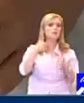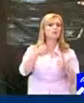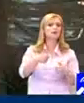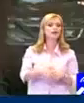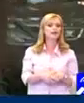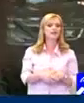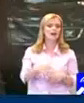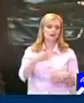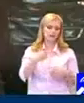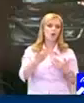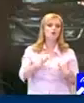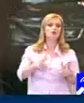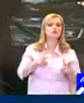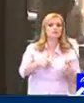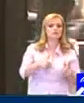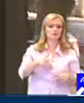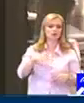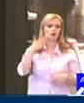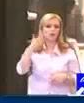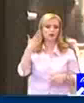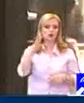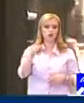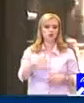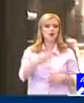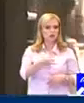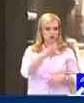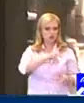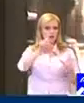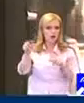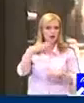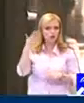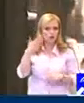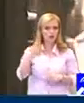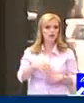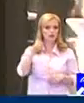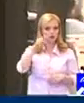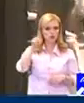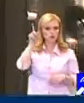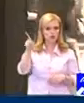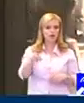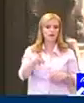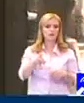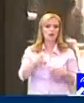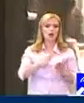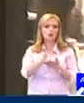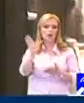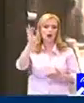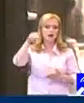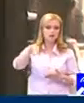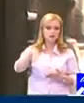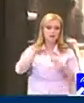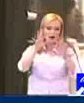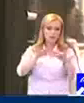vede deja la studii în România, la Cluj. Aș dori să plec în România, deoarece, după cum eu știu, acolo sfera de IT este dezvoltată extrem de bună